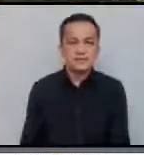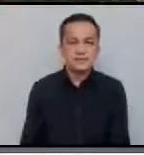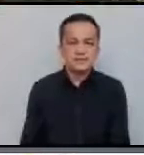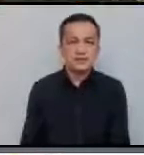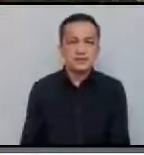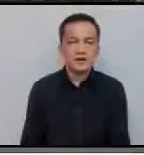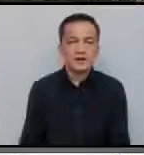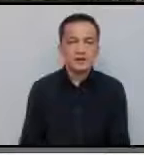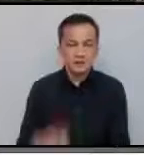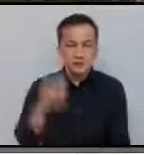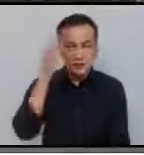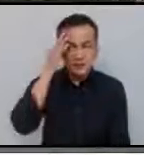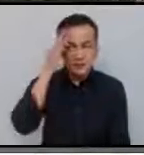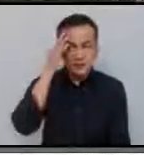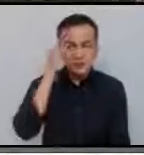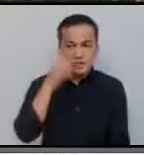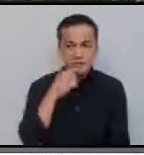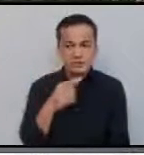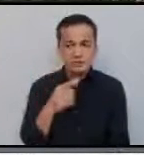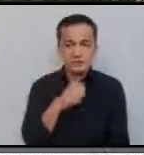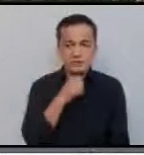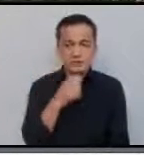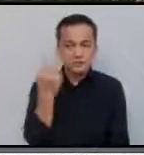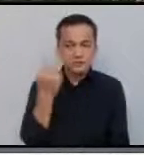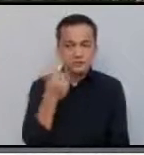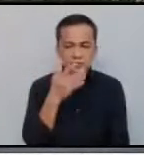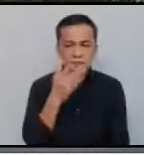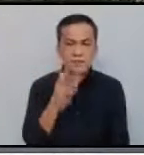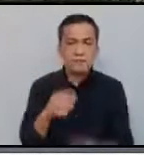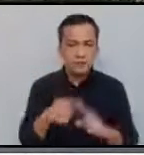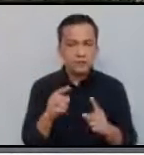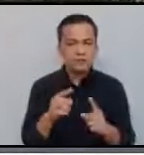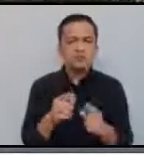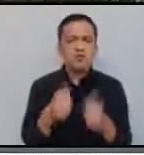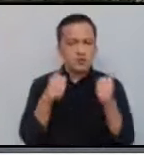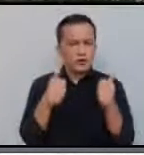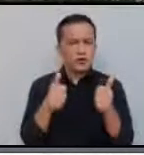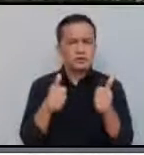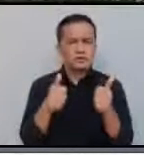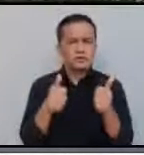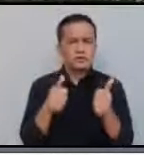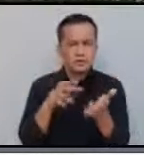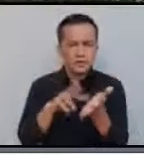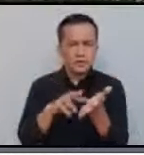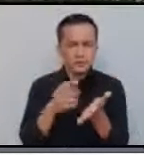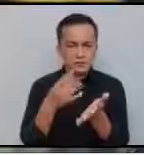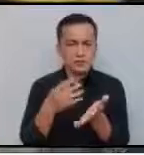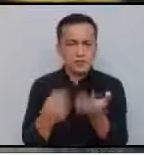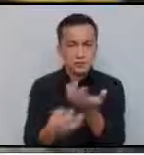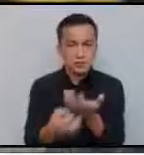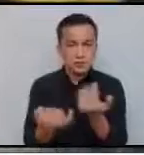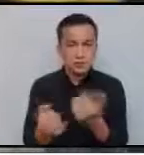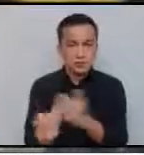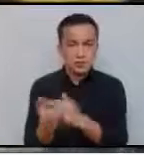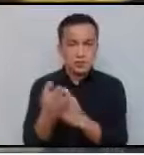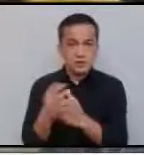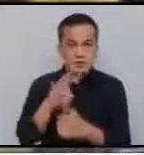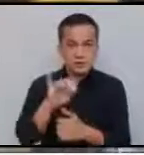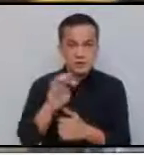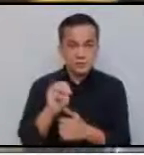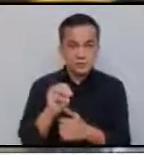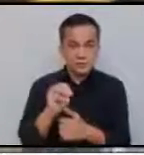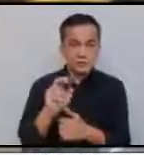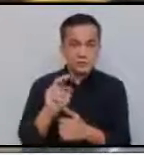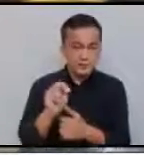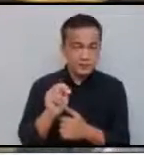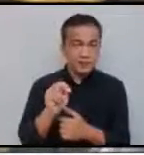Alam niyo po ba na hindi lang masarap, kundi masustansya din po ang ating niluto this morning dahil mayaman po sa vitamin A ang